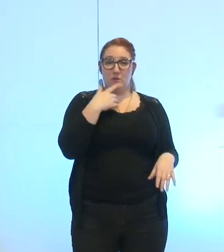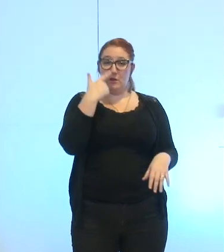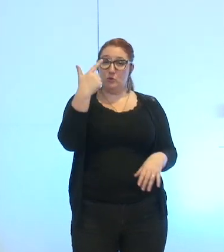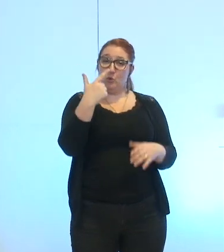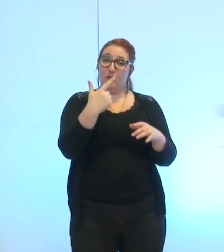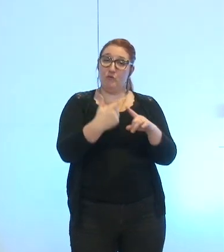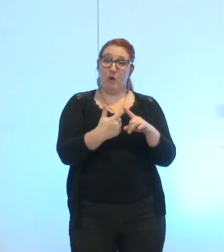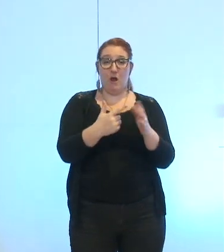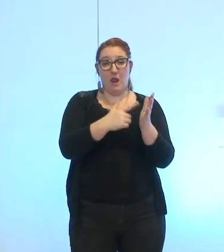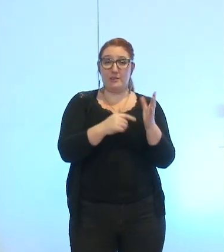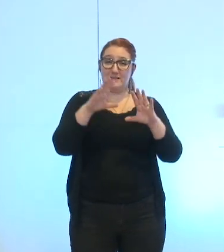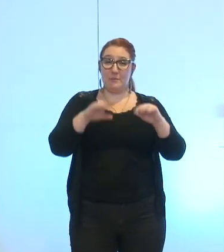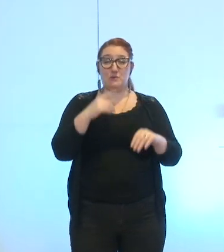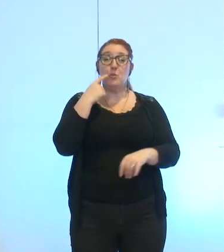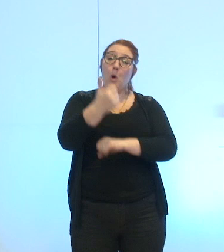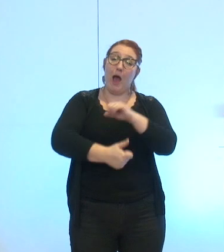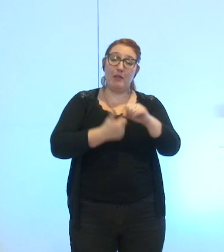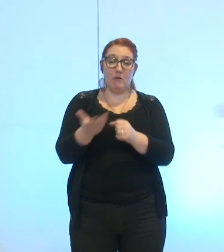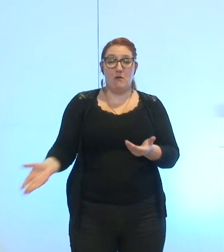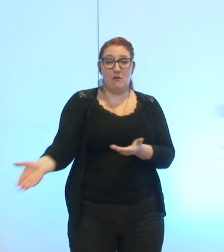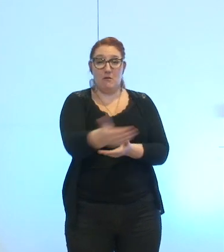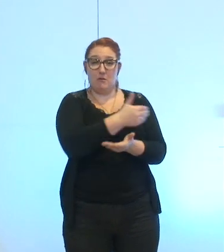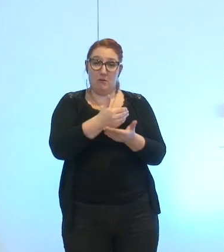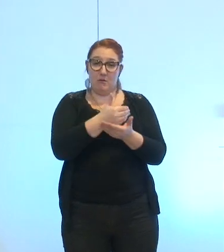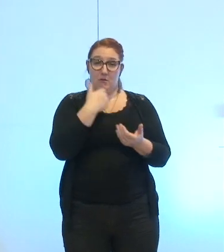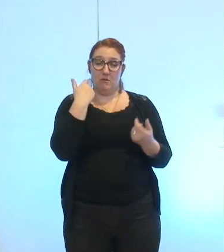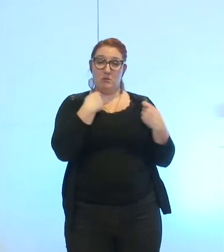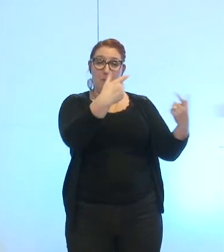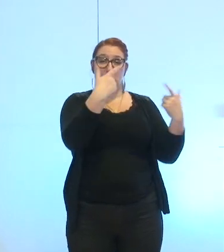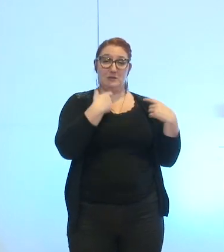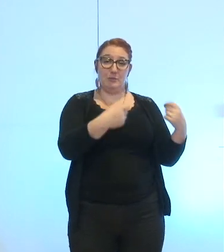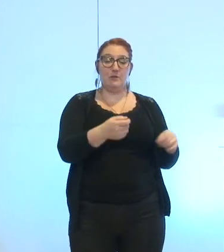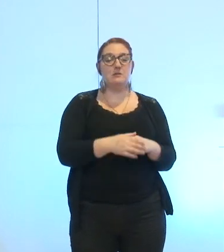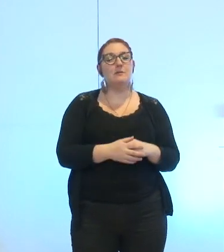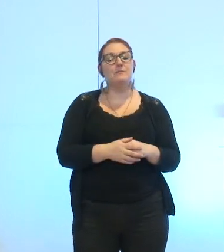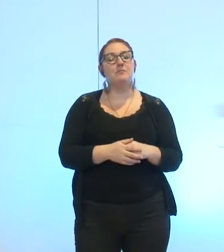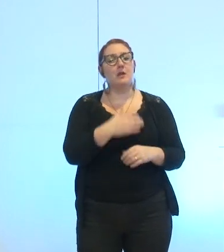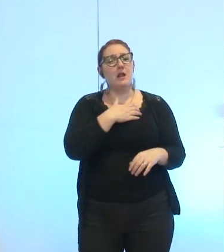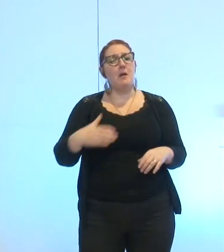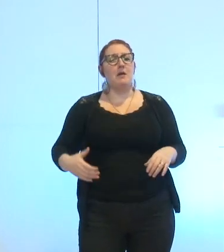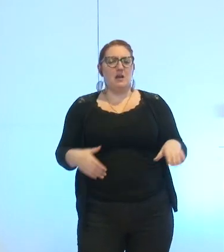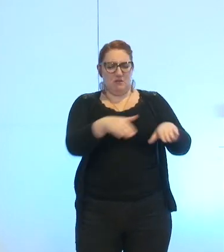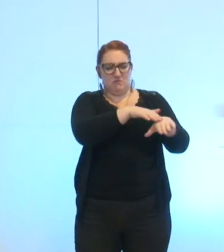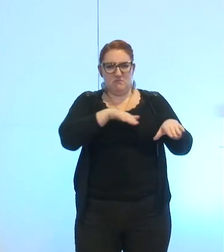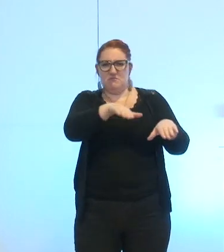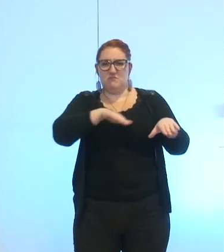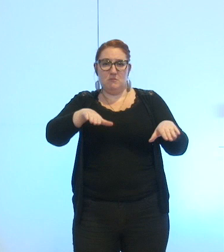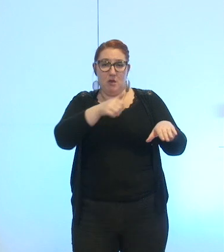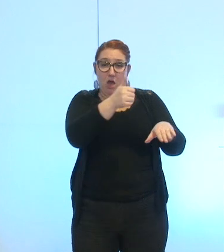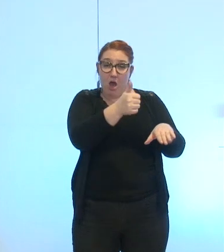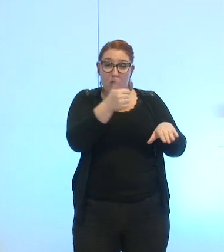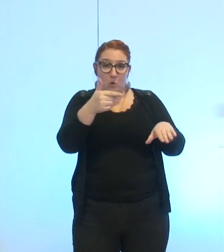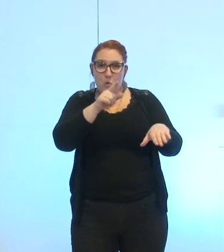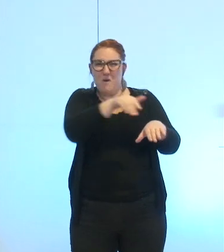d'une année or ce n'est pas une ZAC ou deux sur laquelle s'est lancée la municipalité mais sur